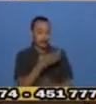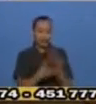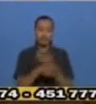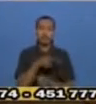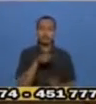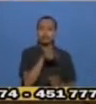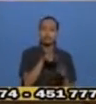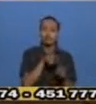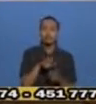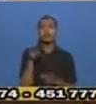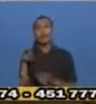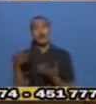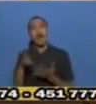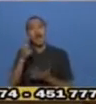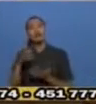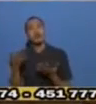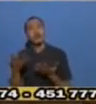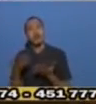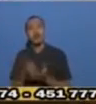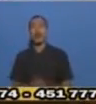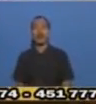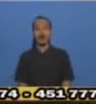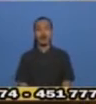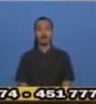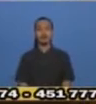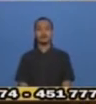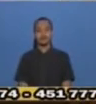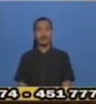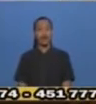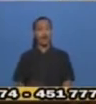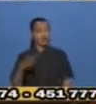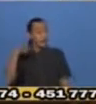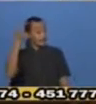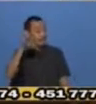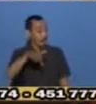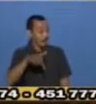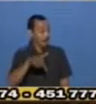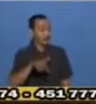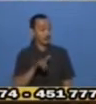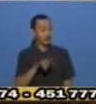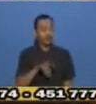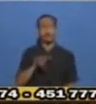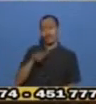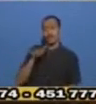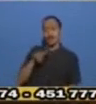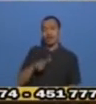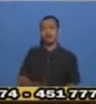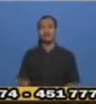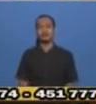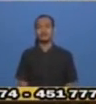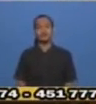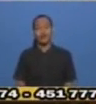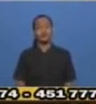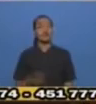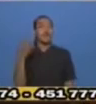kepada masyarakat sebisa mungkin. Mungkin. Sampai sekarang pun masih melakukan itu ya. Seperti tadi Bu Pembayu juga mengatakan bahwa kondisi-kondisi teman-teman